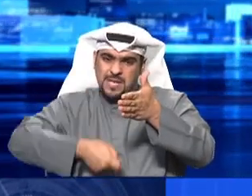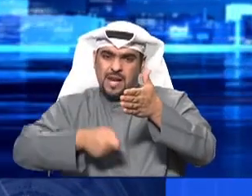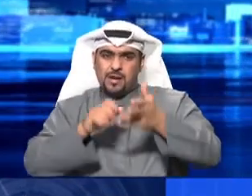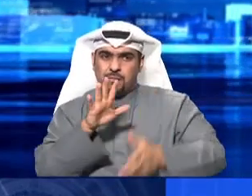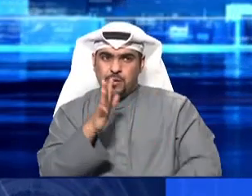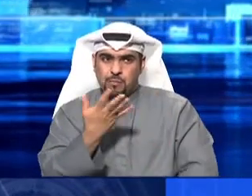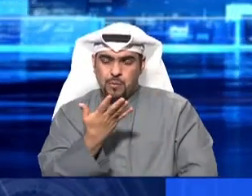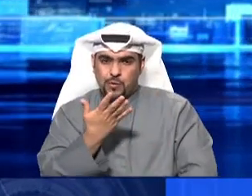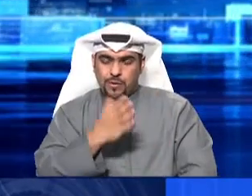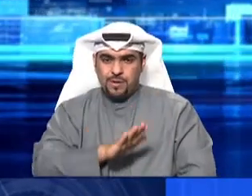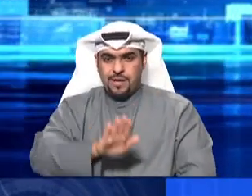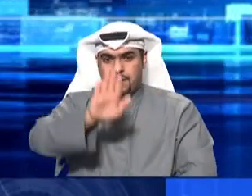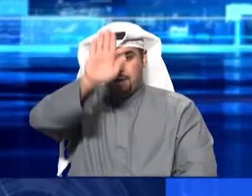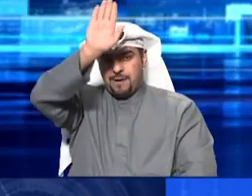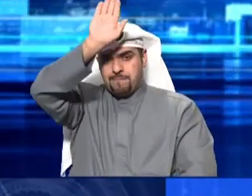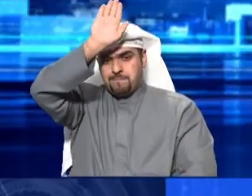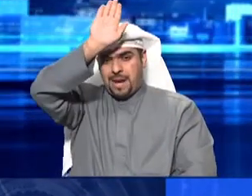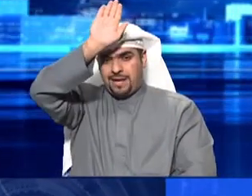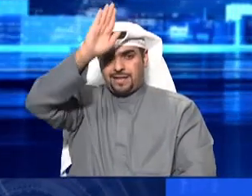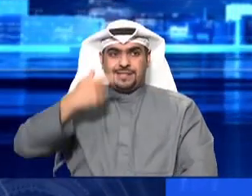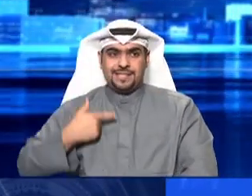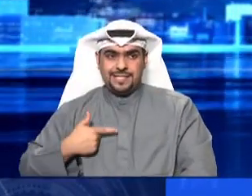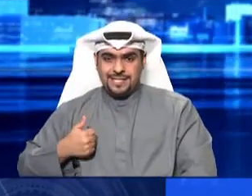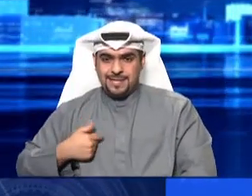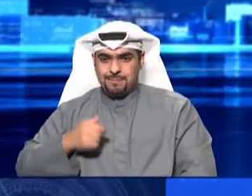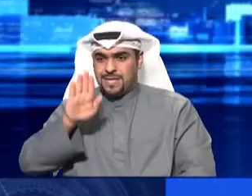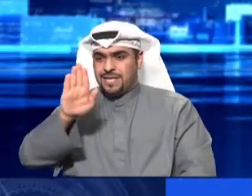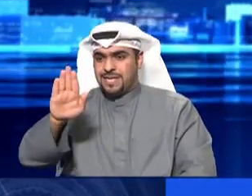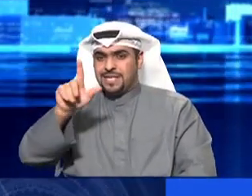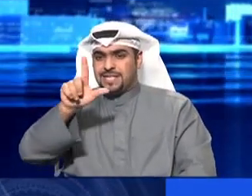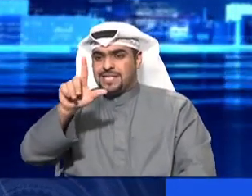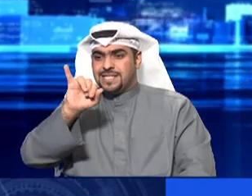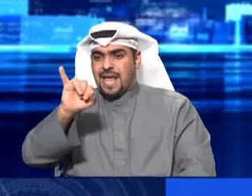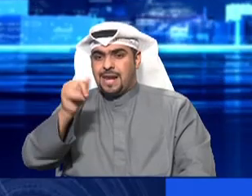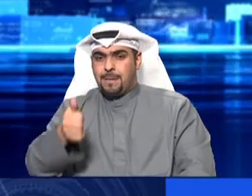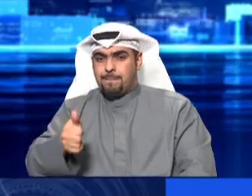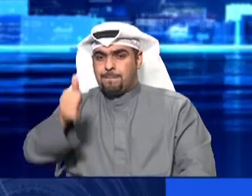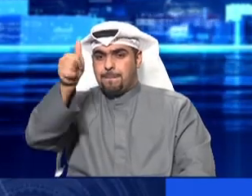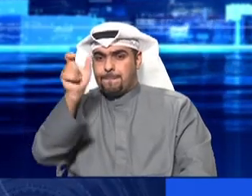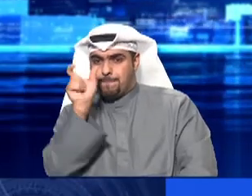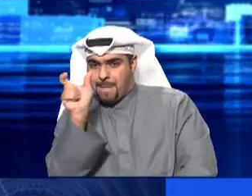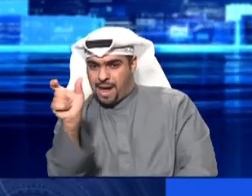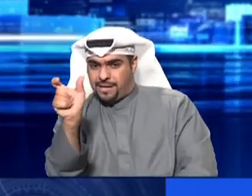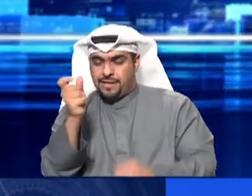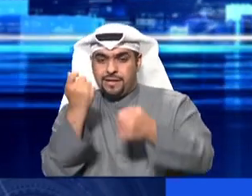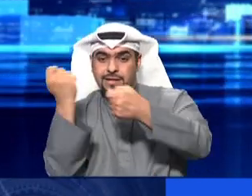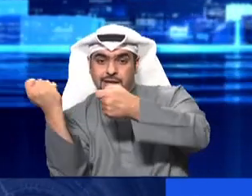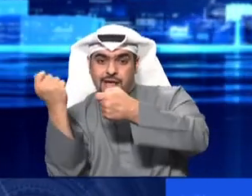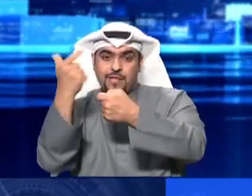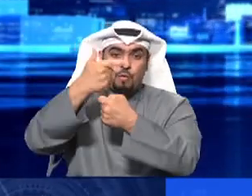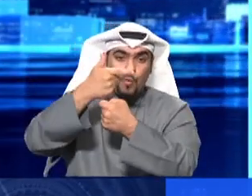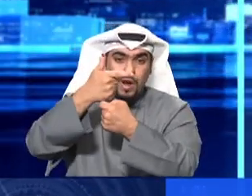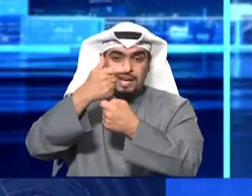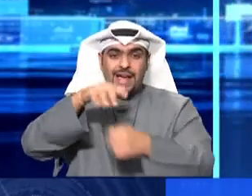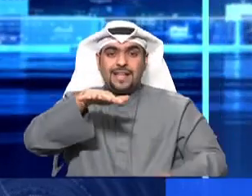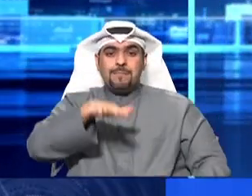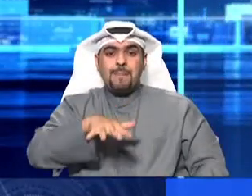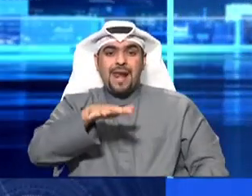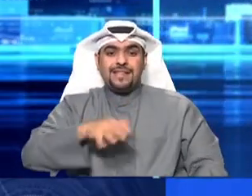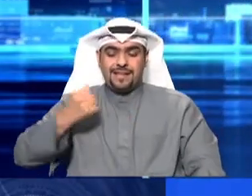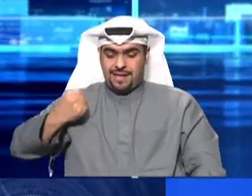السمو الملكي الأمير سلمان بن حمد الخليفة ولي العهد رئيس مجلس الوزراء بمملكة البحرين